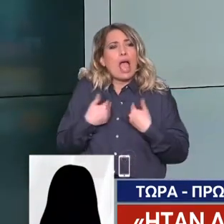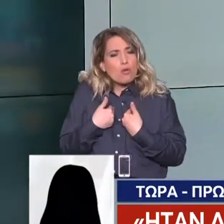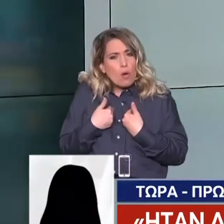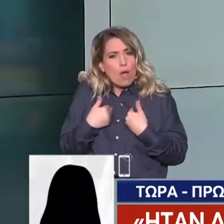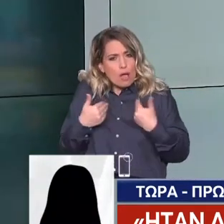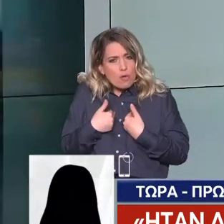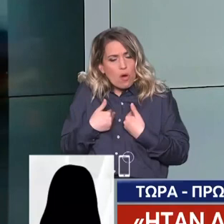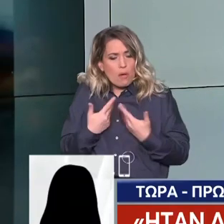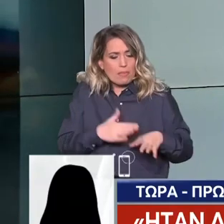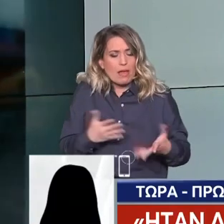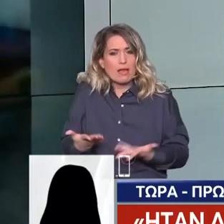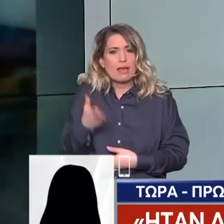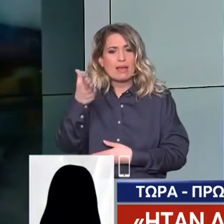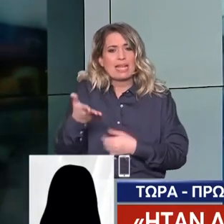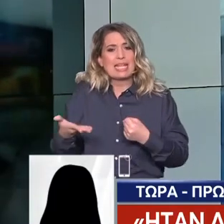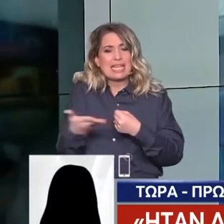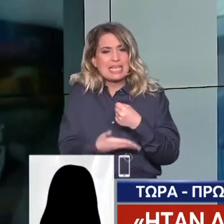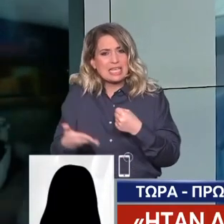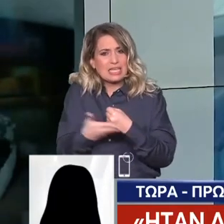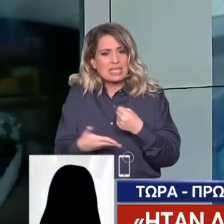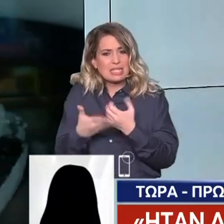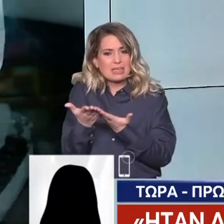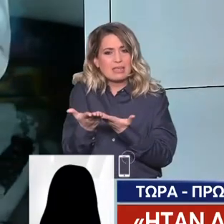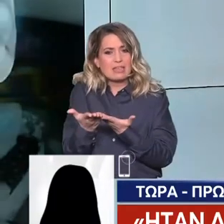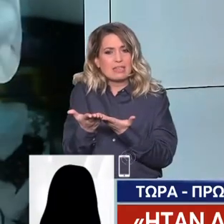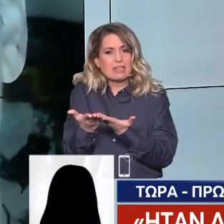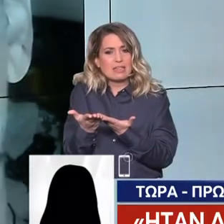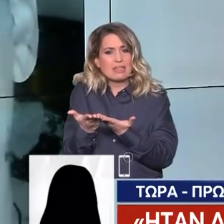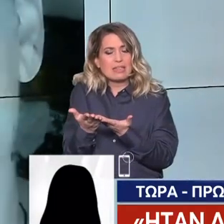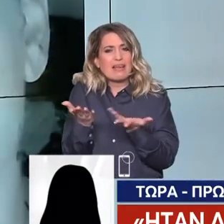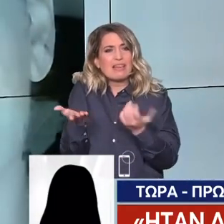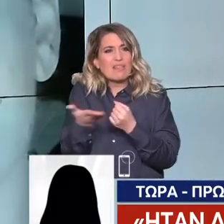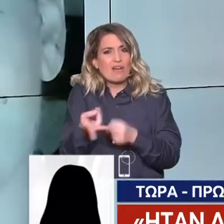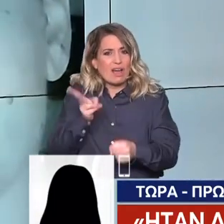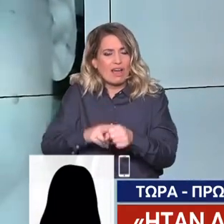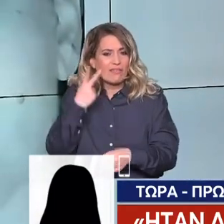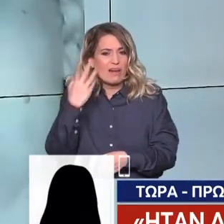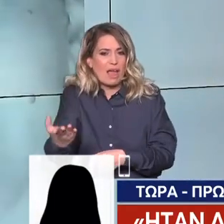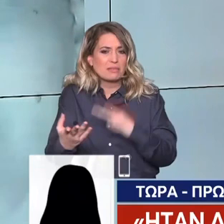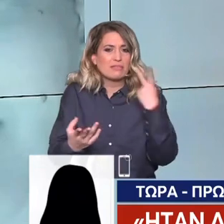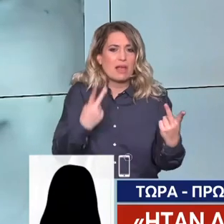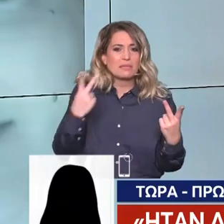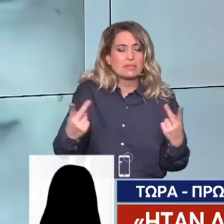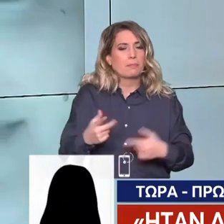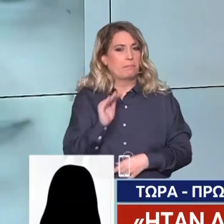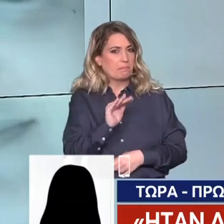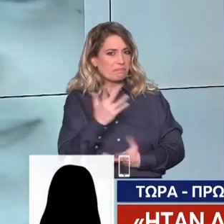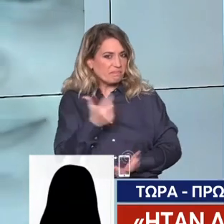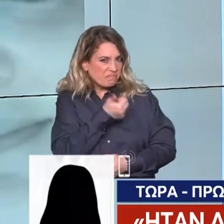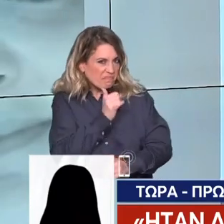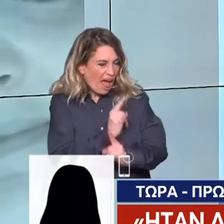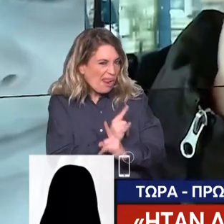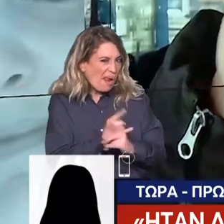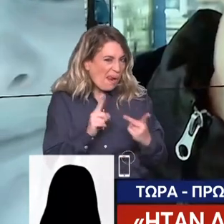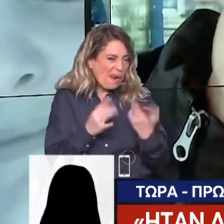διαμεσολάβηση? Στη Γεωργία ποιος θα τη φέρει διαμεσολάβηση? Και κάθε Γεωργία. Έκανε χρήση αλκοόλ ή